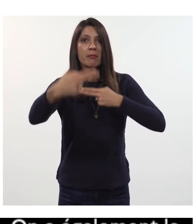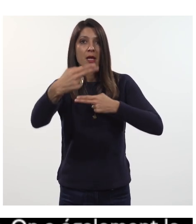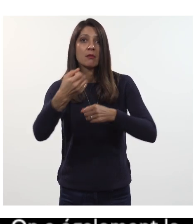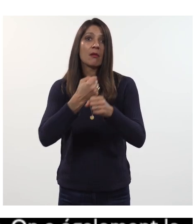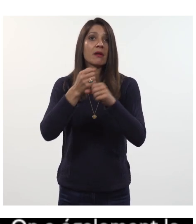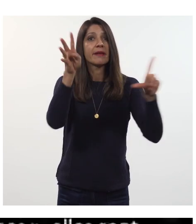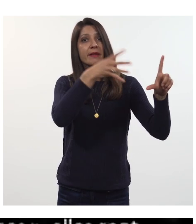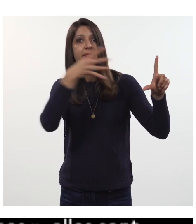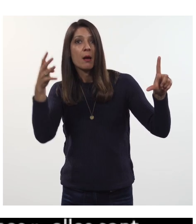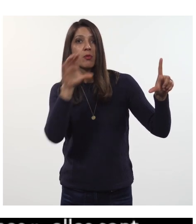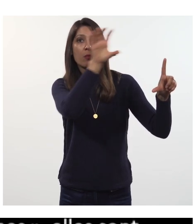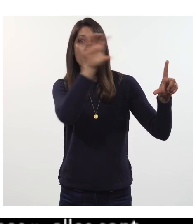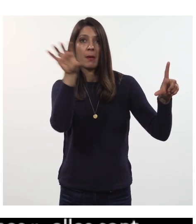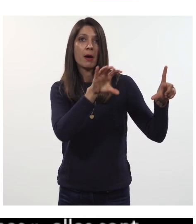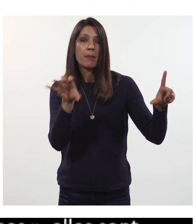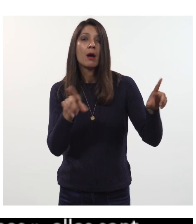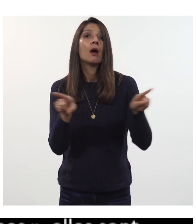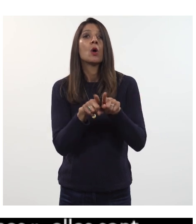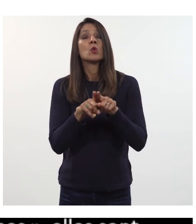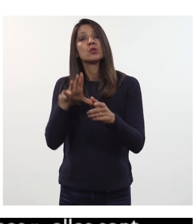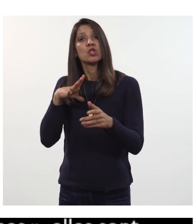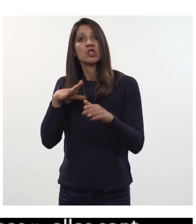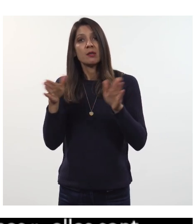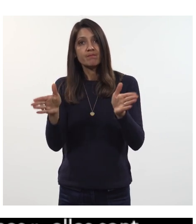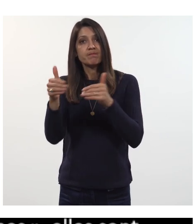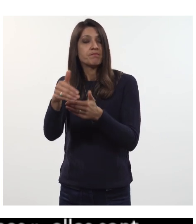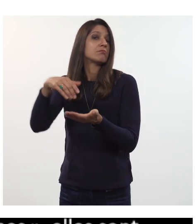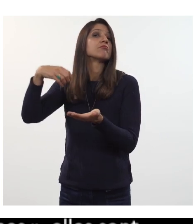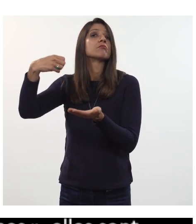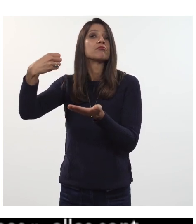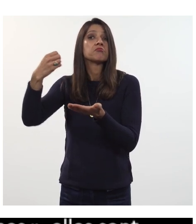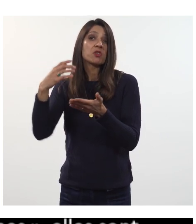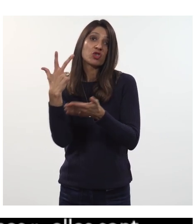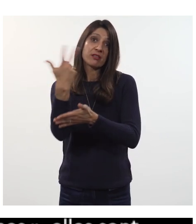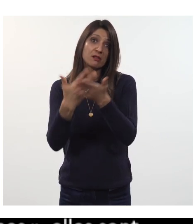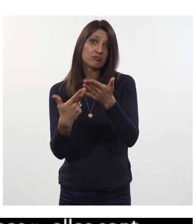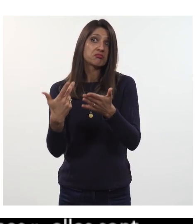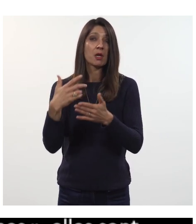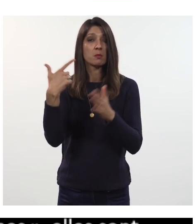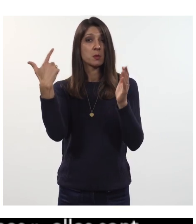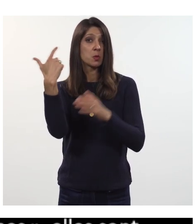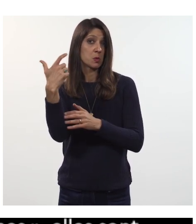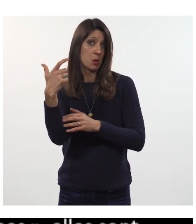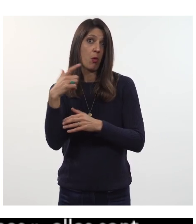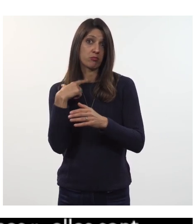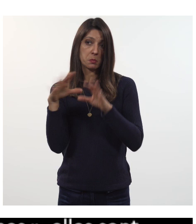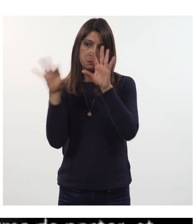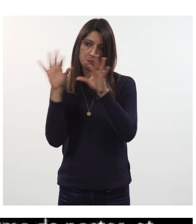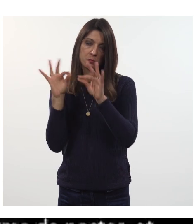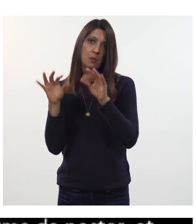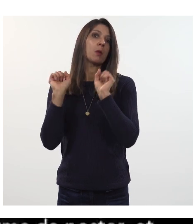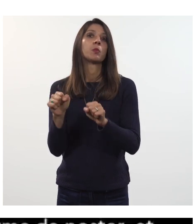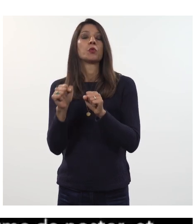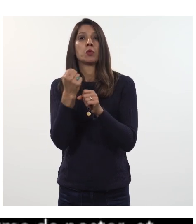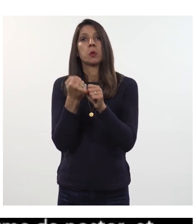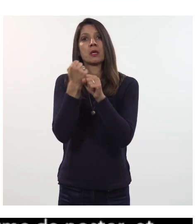après, vous retrouvez sur la banque d'images Santé BD plus de 200 dessins qui ont servi à élaborer ces bandes dessinées et que